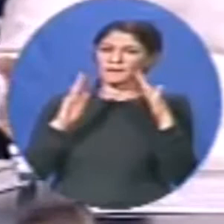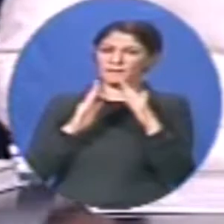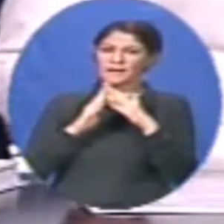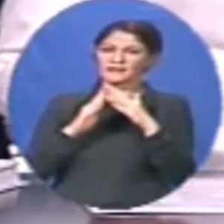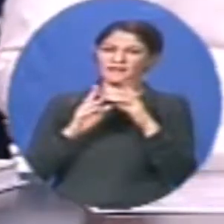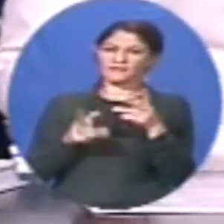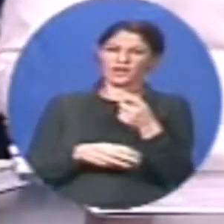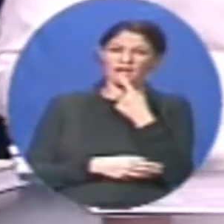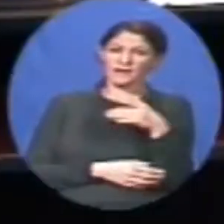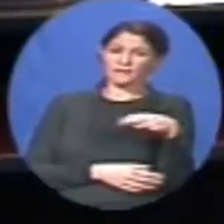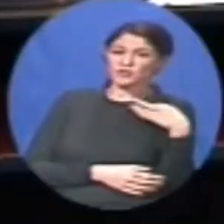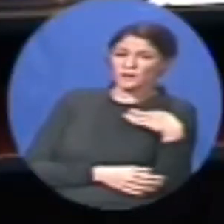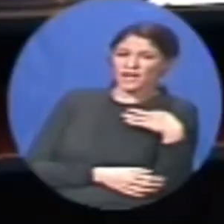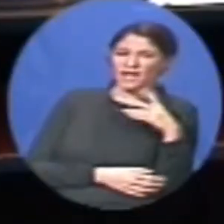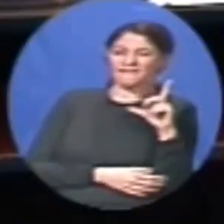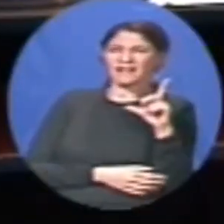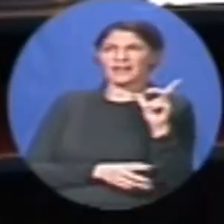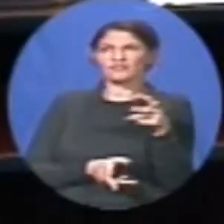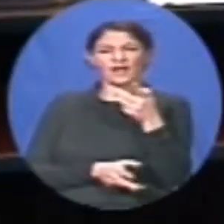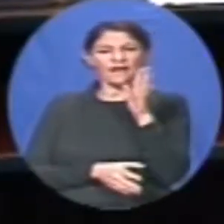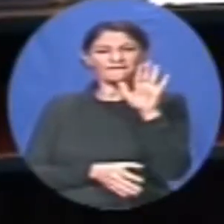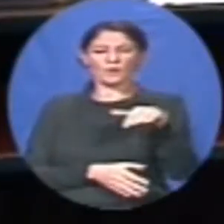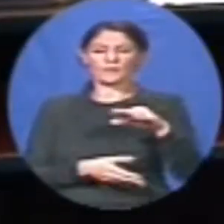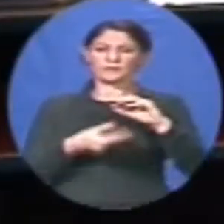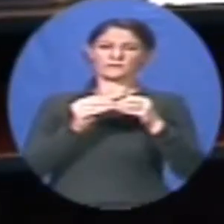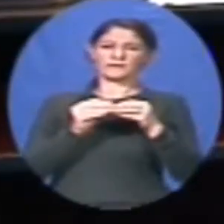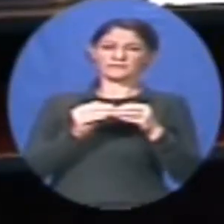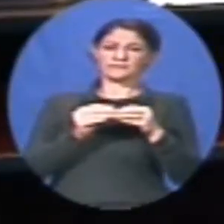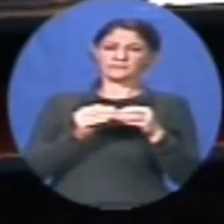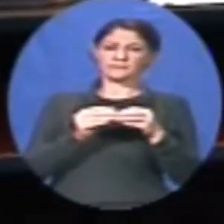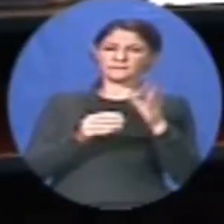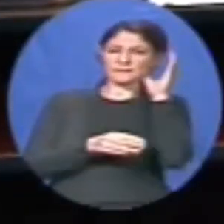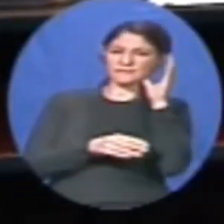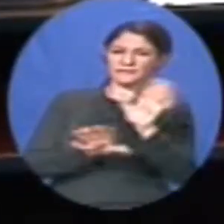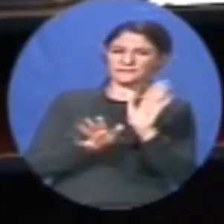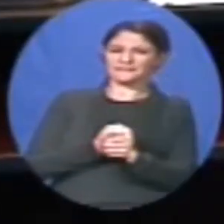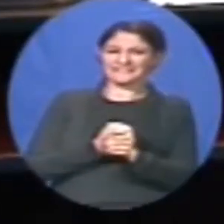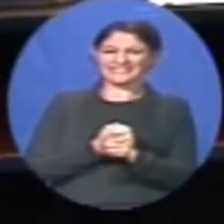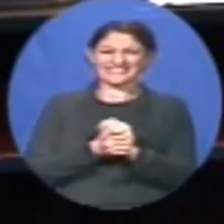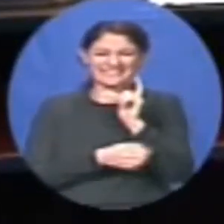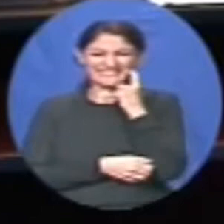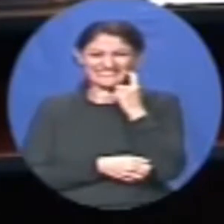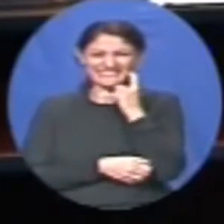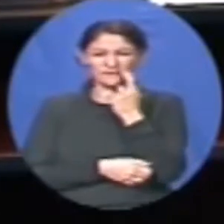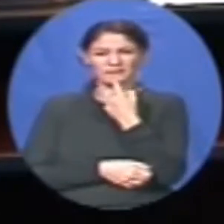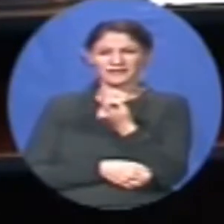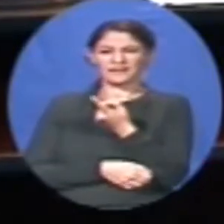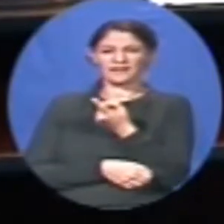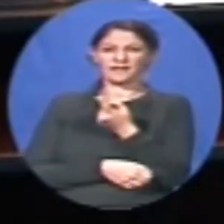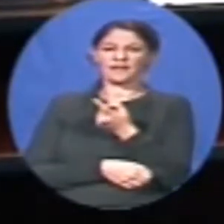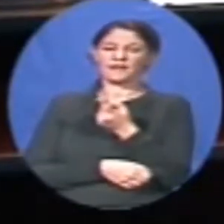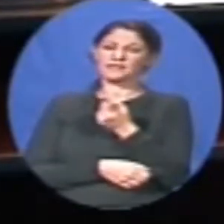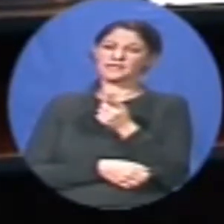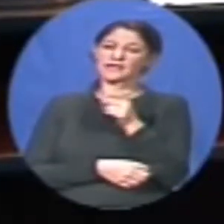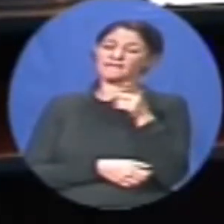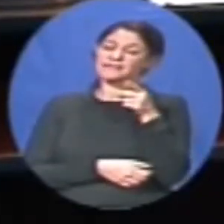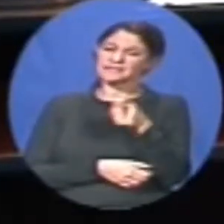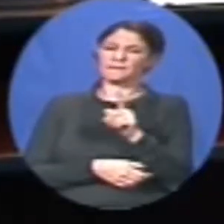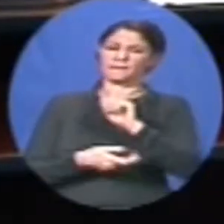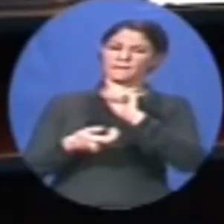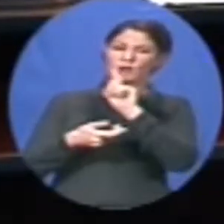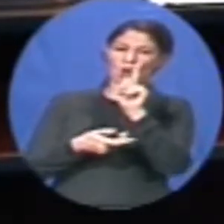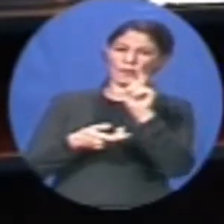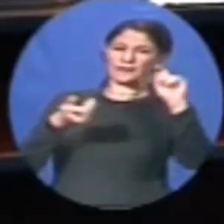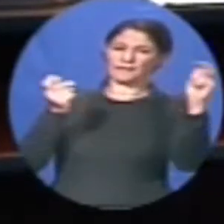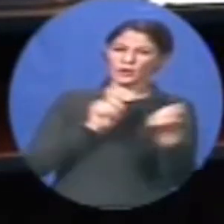מה? מנש. מנש. אז זה גם דרך טובה לתקשר. בתנאי שזה לא בא על חשבון של